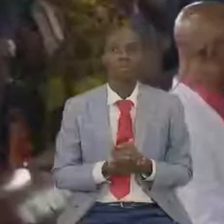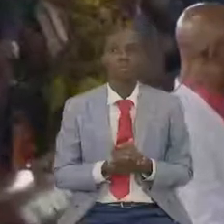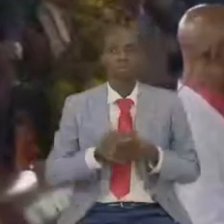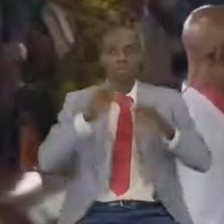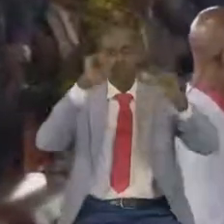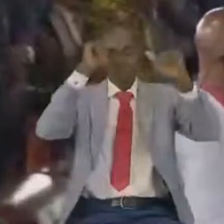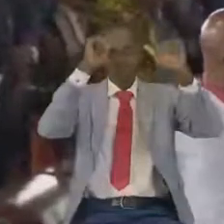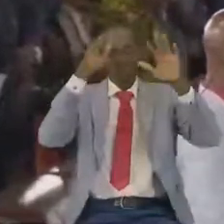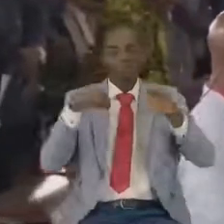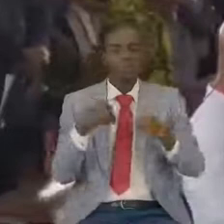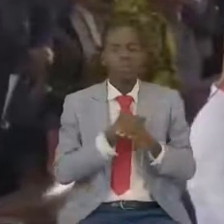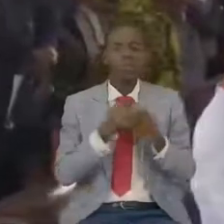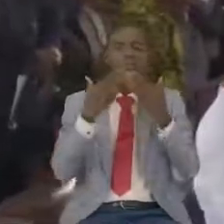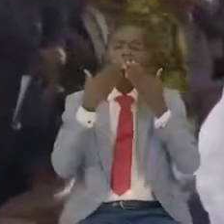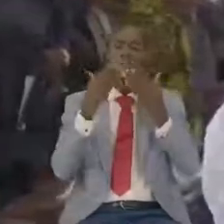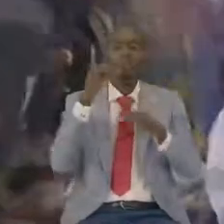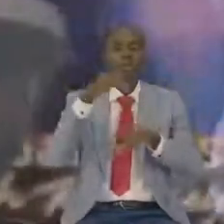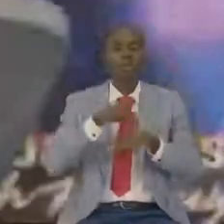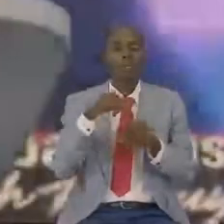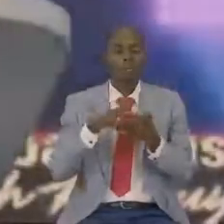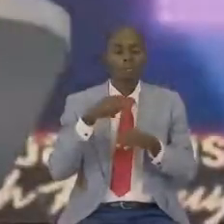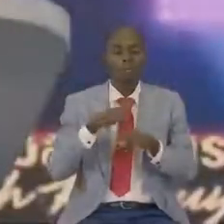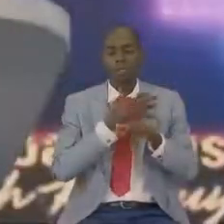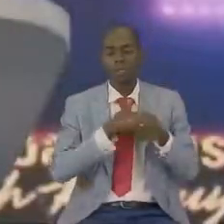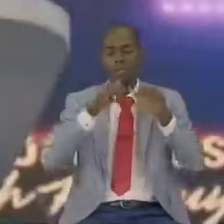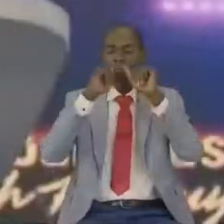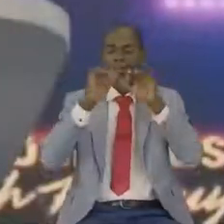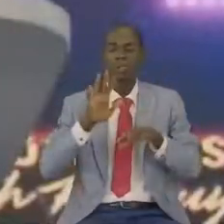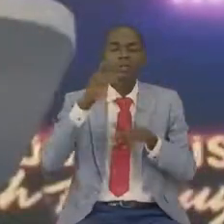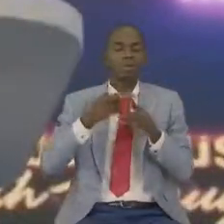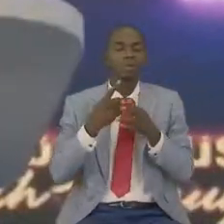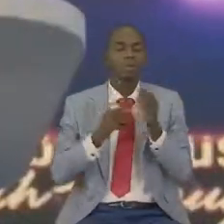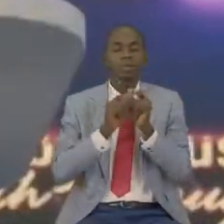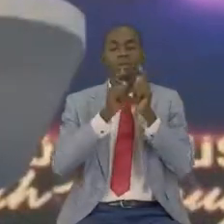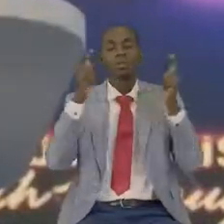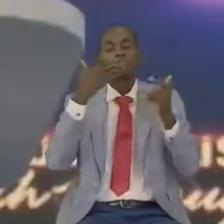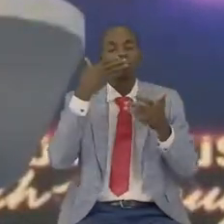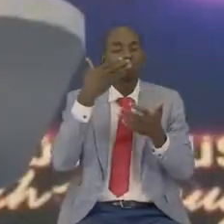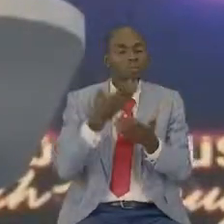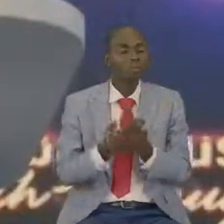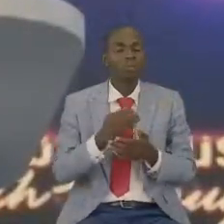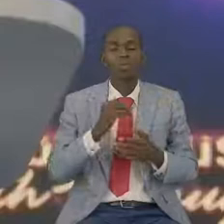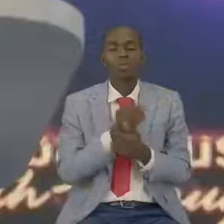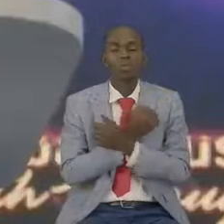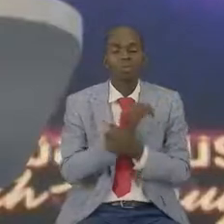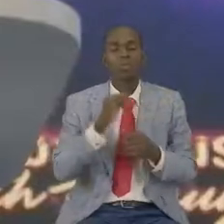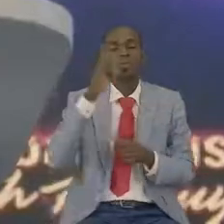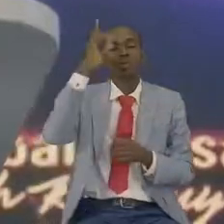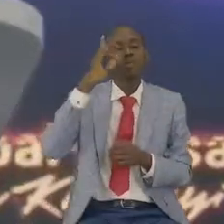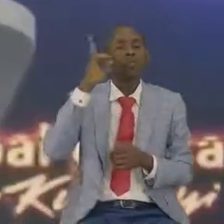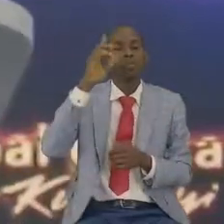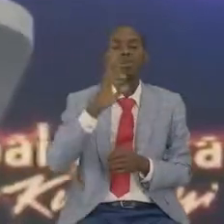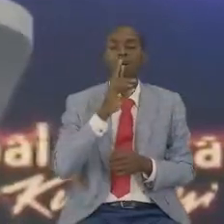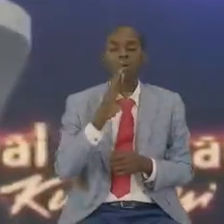Père, nous te remercions. Oh, quel grand Dieu es-tu? Nous